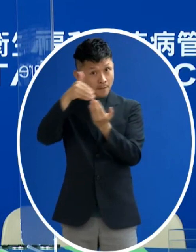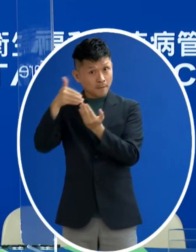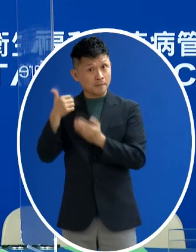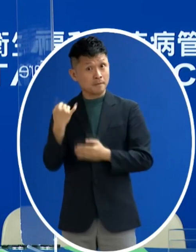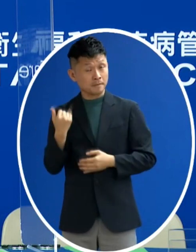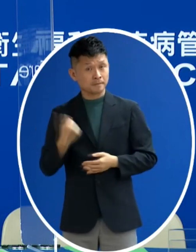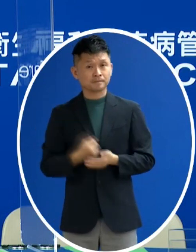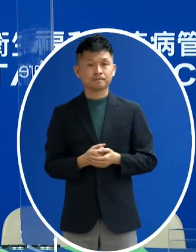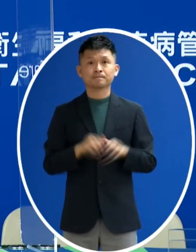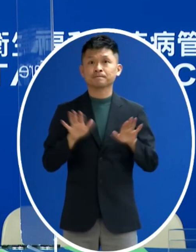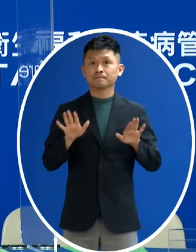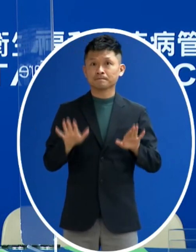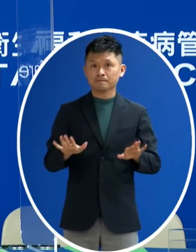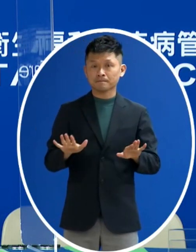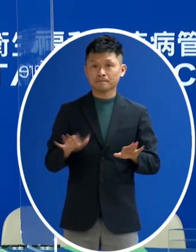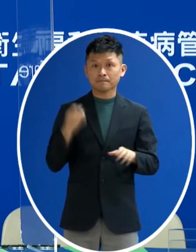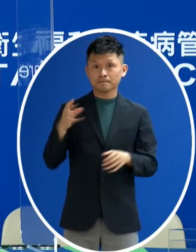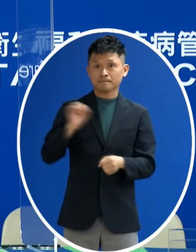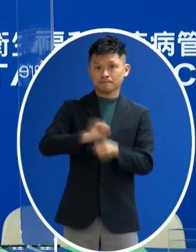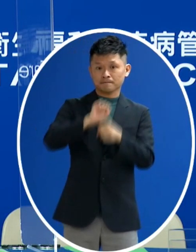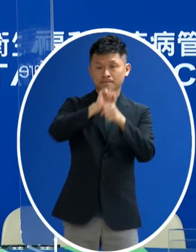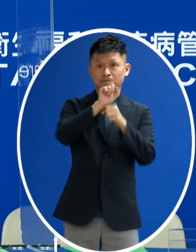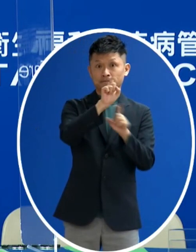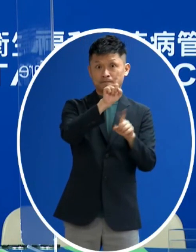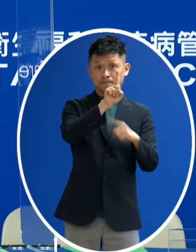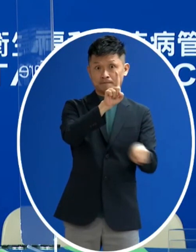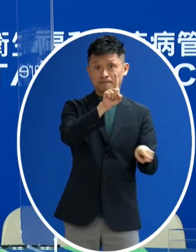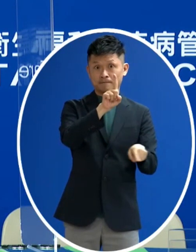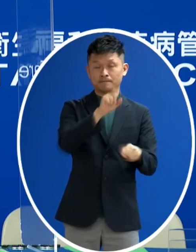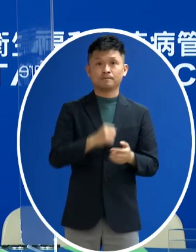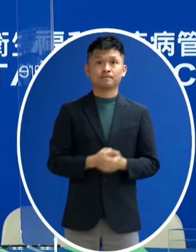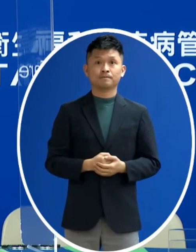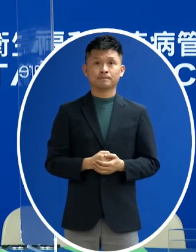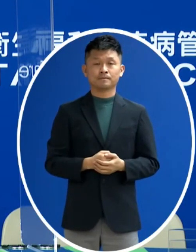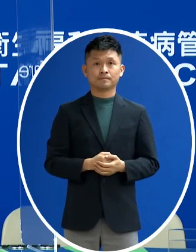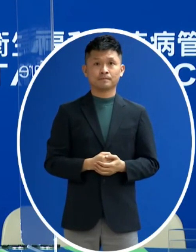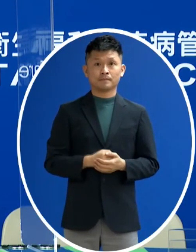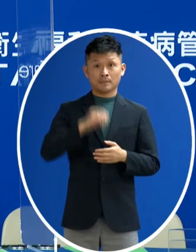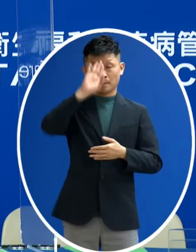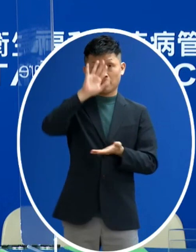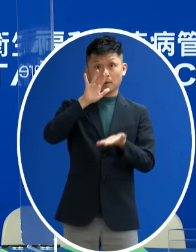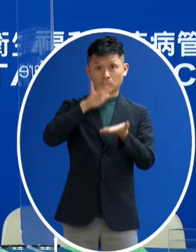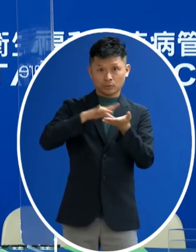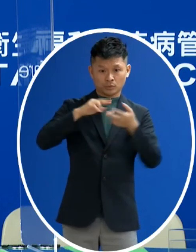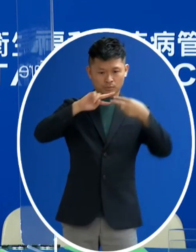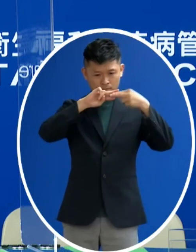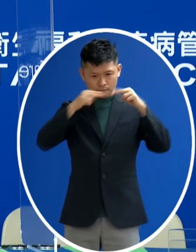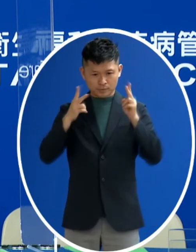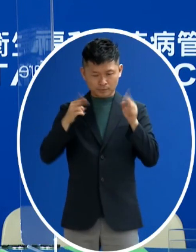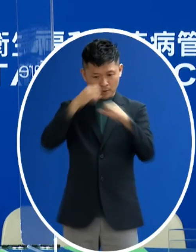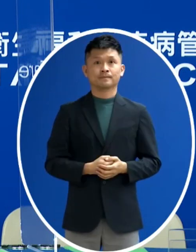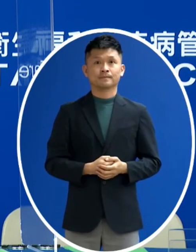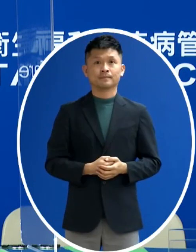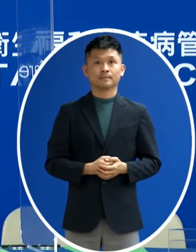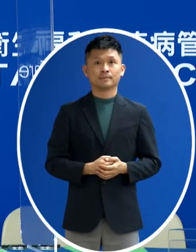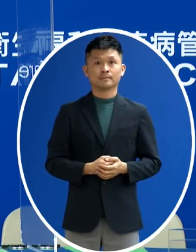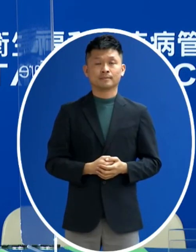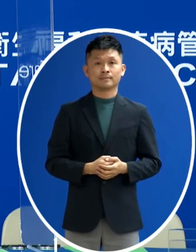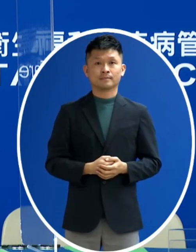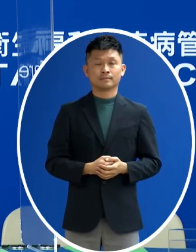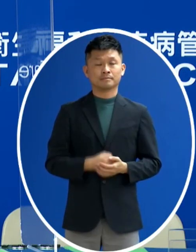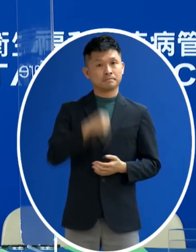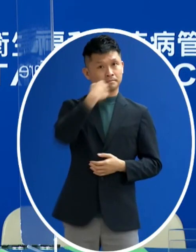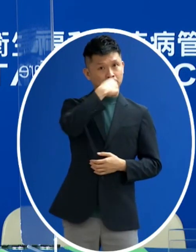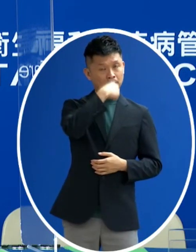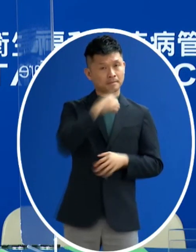目前有新增11例啊，11案的病毒序列都是这个 Delta 啊，所以国